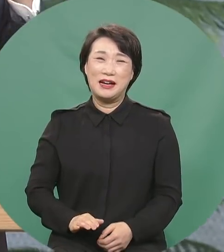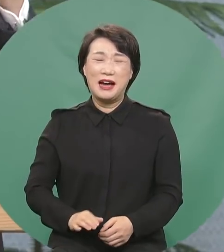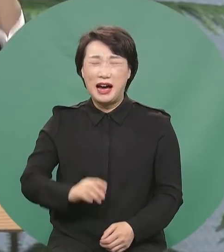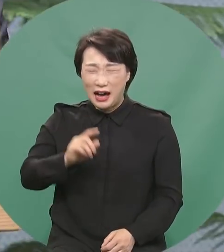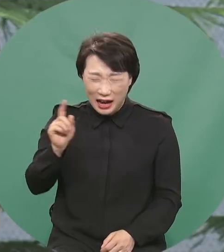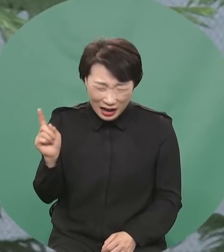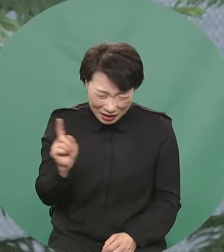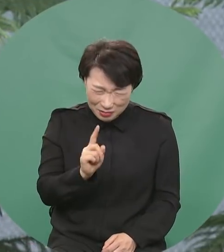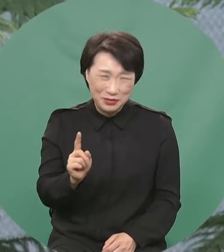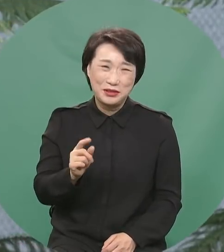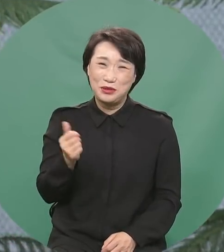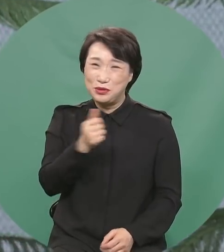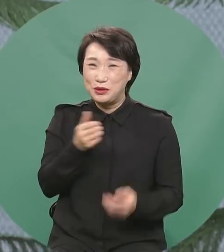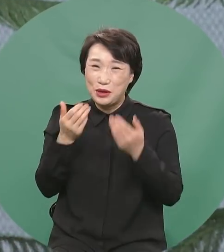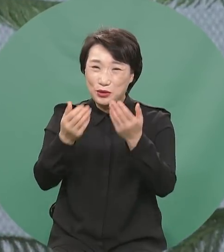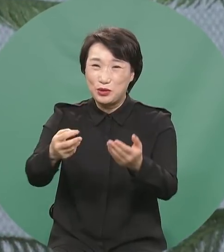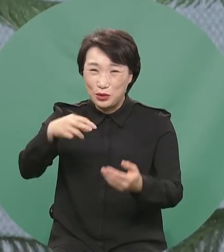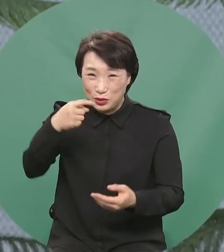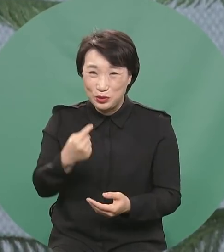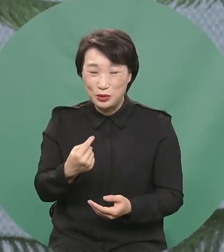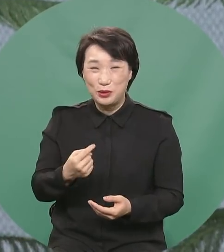아무리 말씀을 드려도